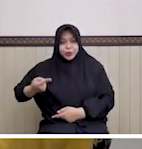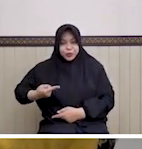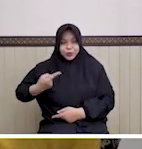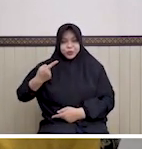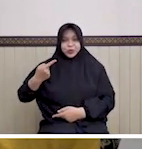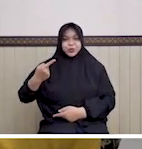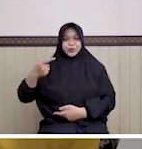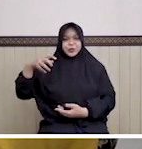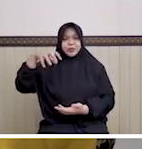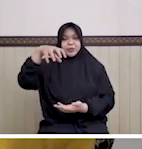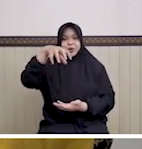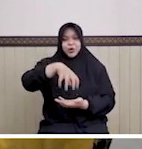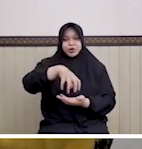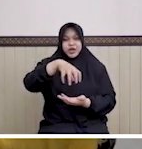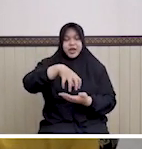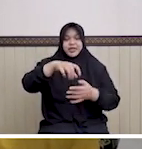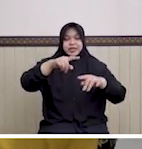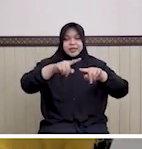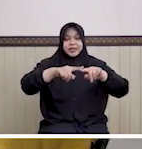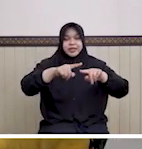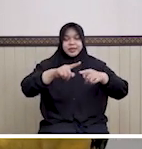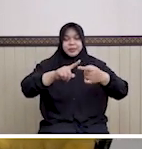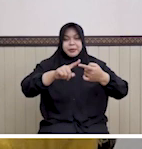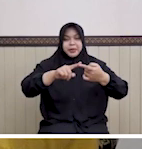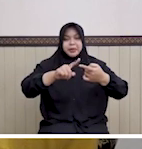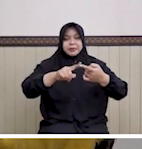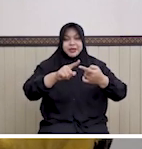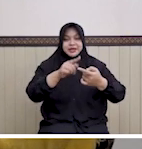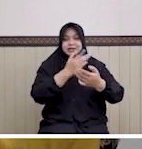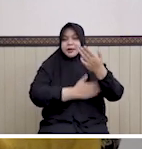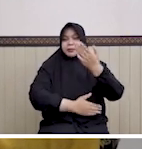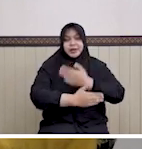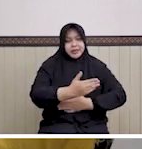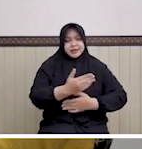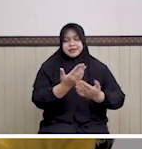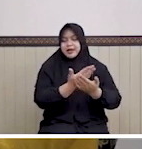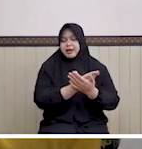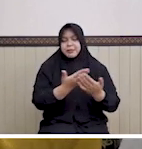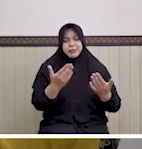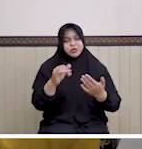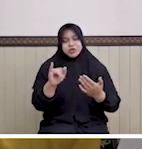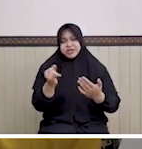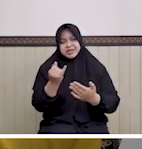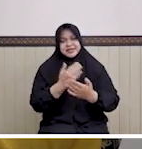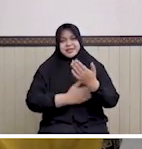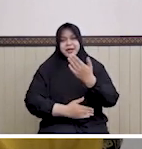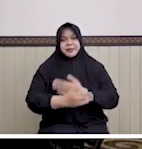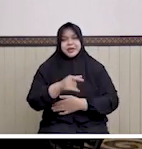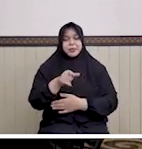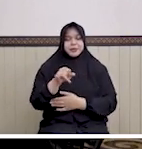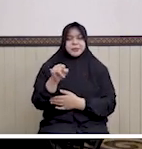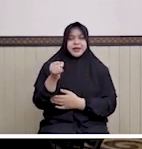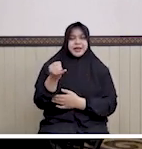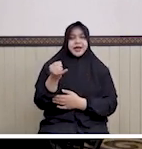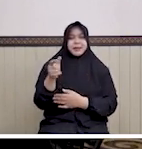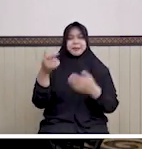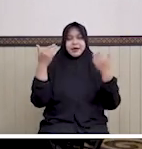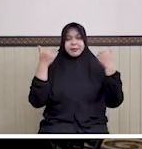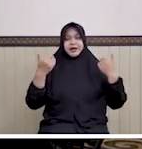mendudukkan kawan-kawan disabilitas apapun disabilitasnya itu sebagai